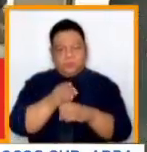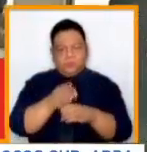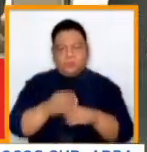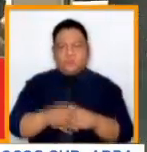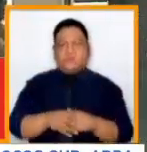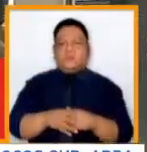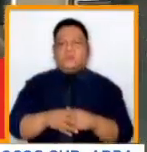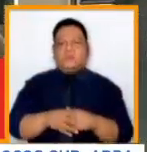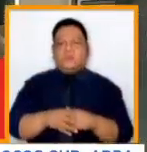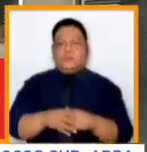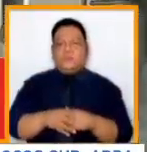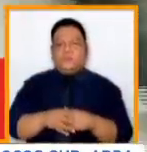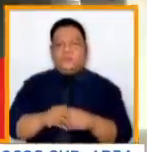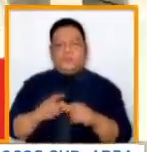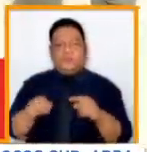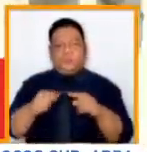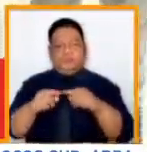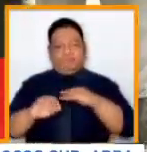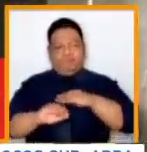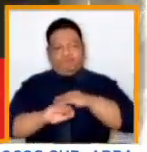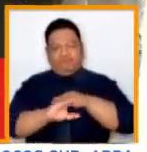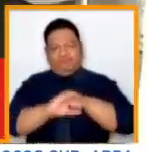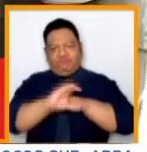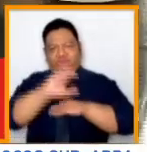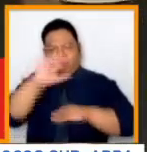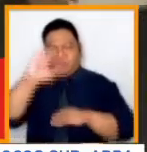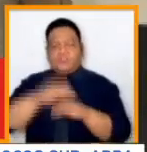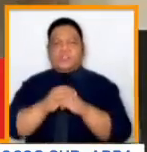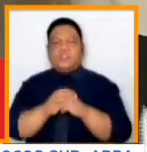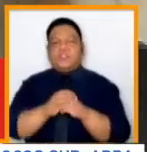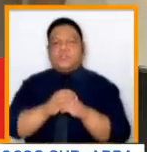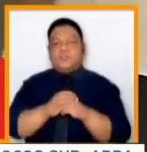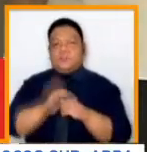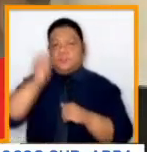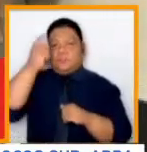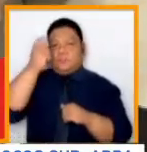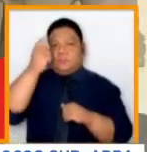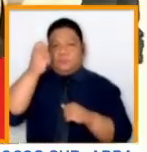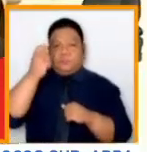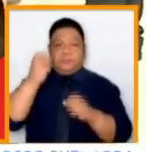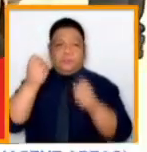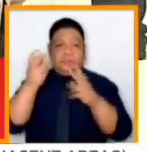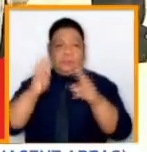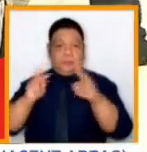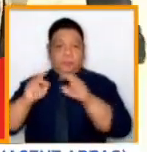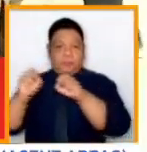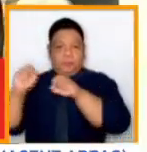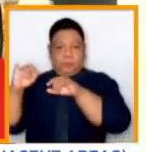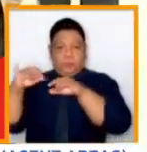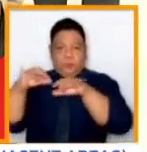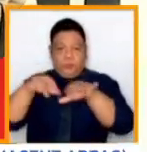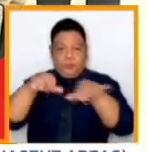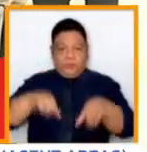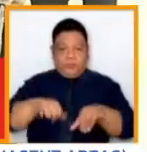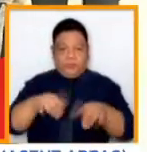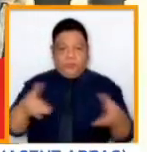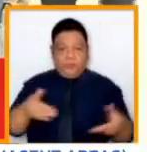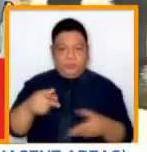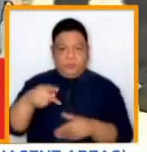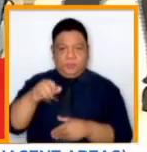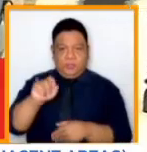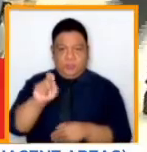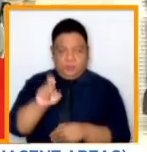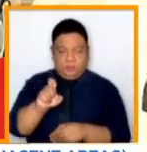lumalalim yung umaga, ika nga. At gayon pa man, habang dumarami na rin yung tao na naiipon dito sa PITX, ay may mga reminders pa rin mula